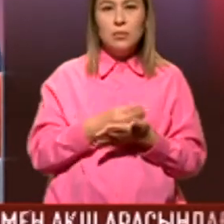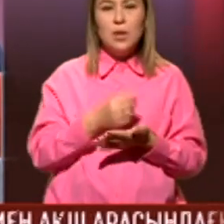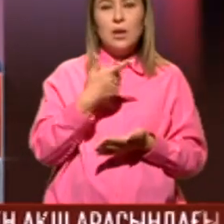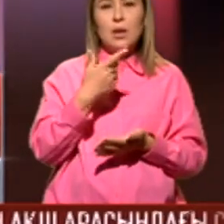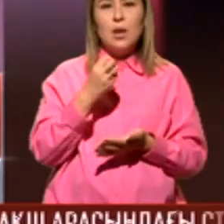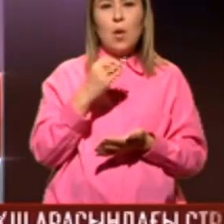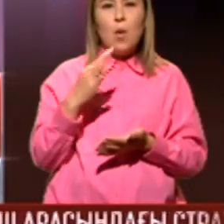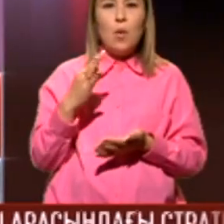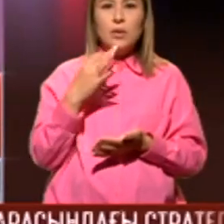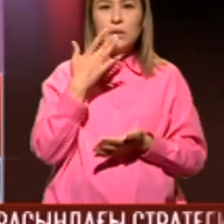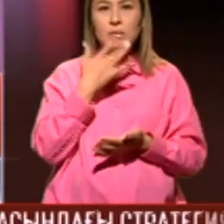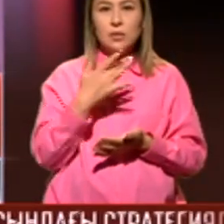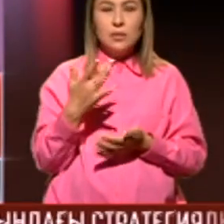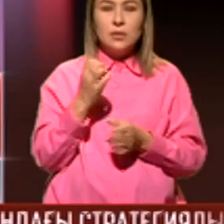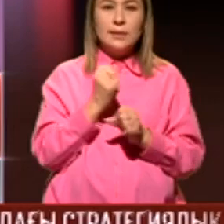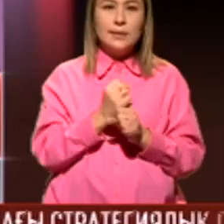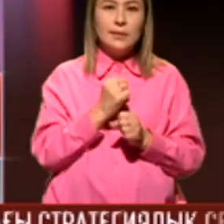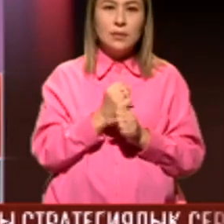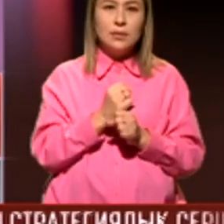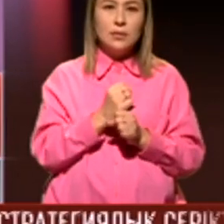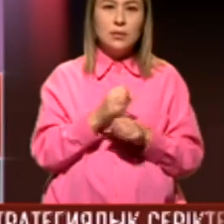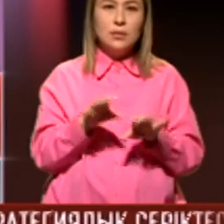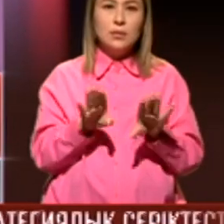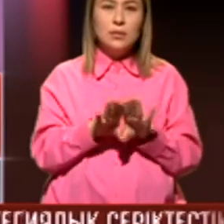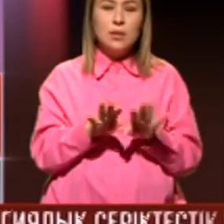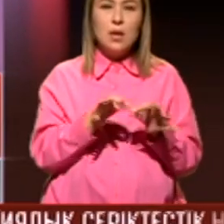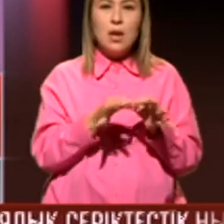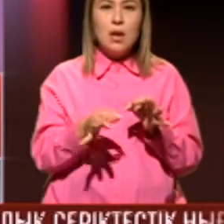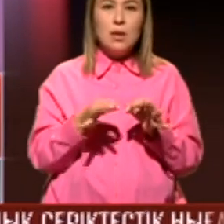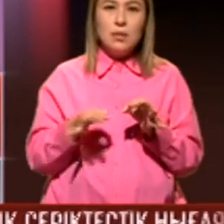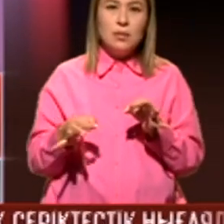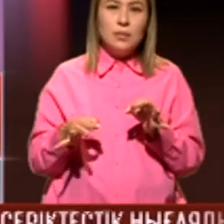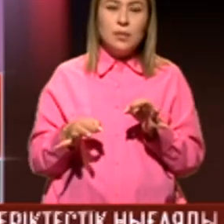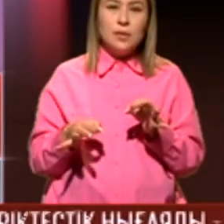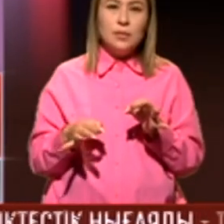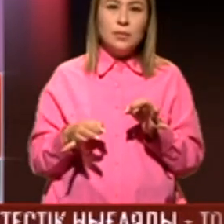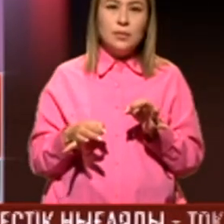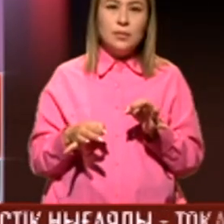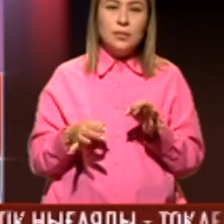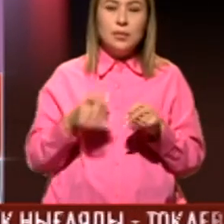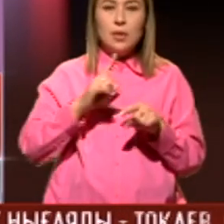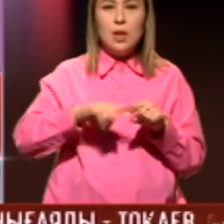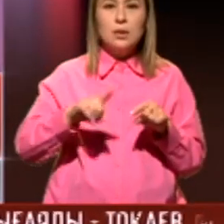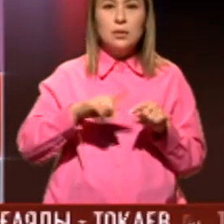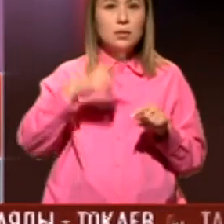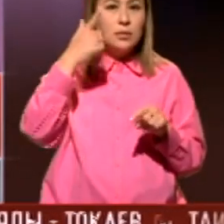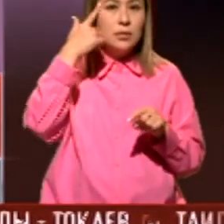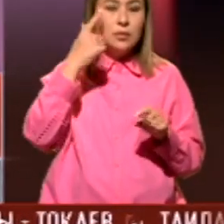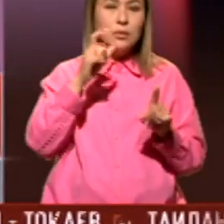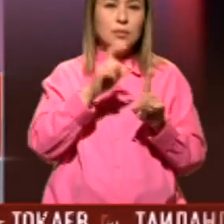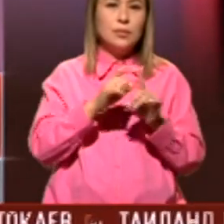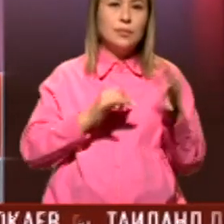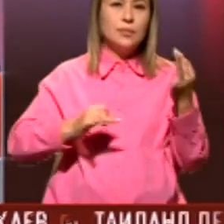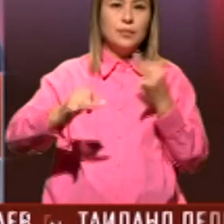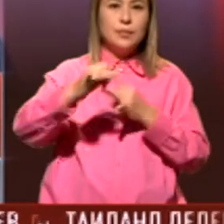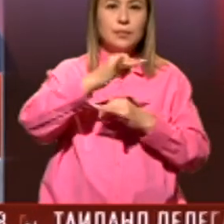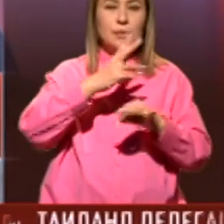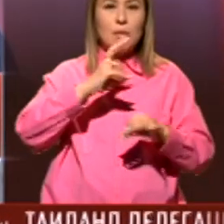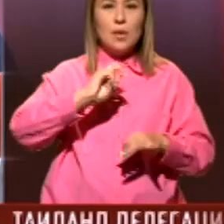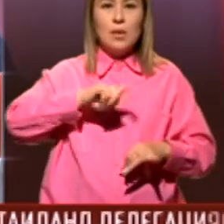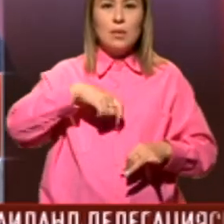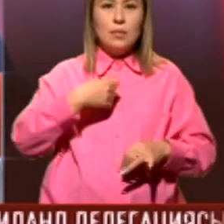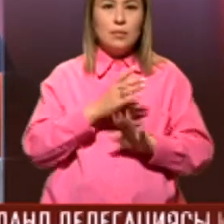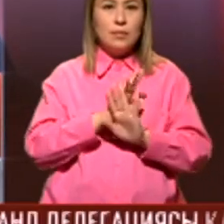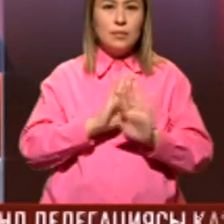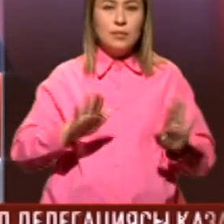геосаяси аймақ. Ортасында тұтастай бір геосаяси аймақ. Бұл жерде шында алдында Қырғызстанда айтылған сөз бекер емес. Тоқаев Мырзаның